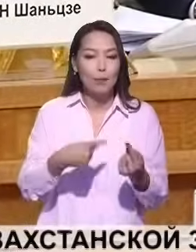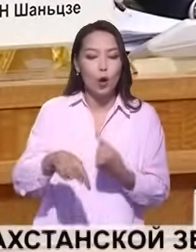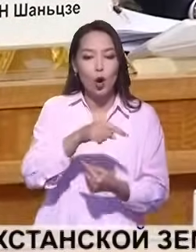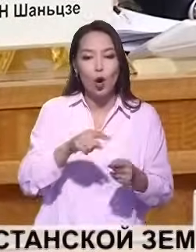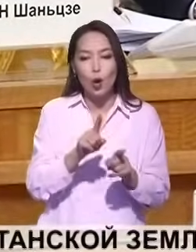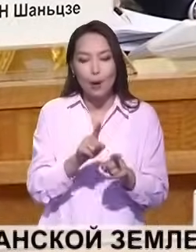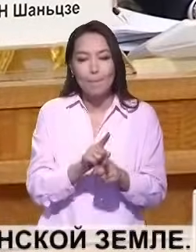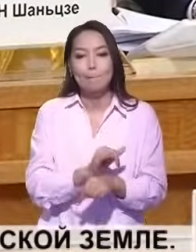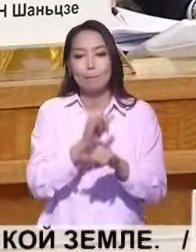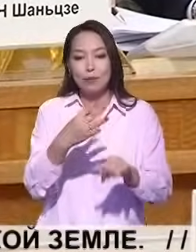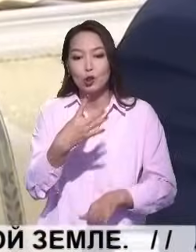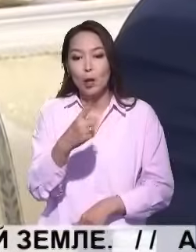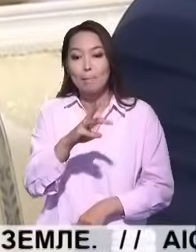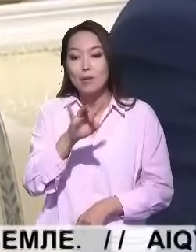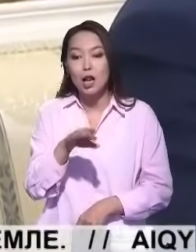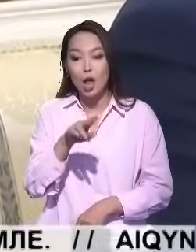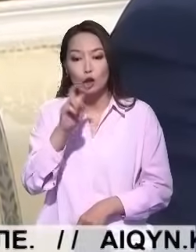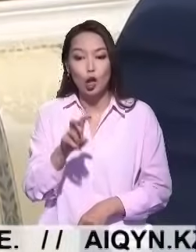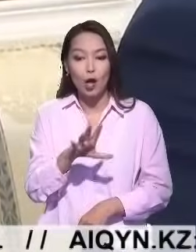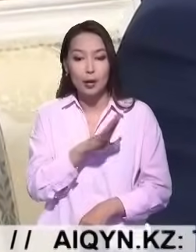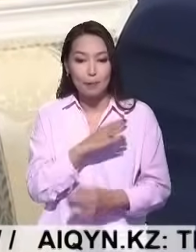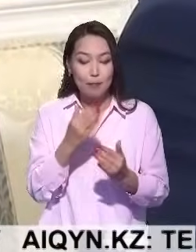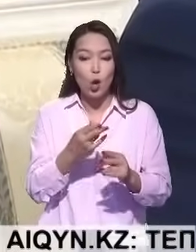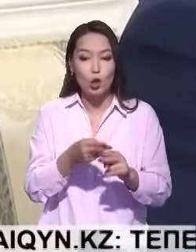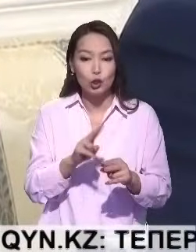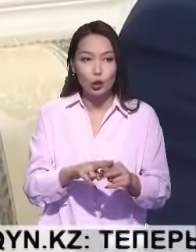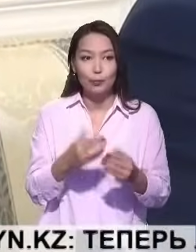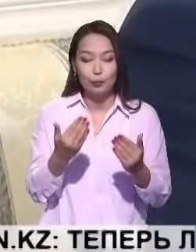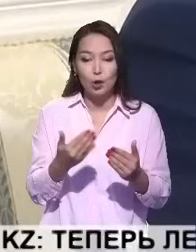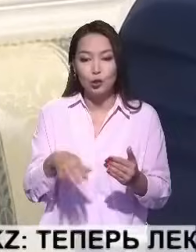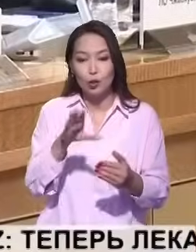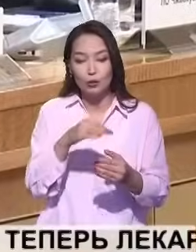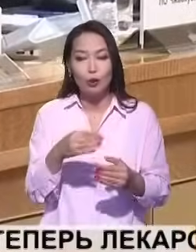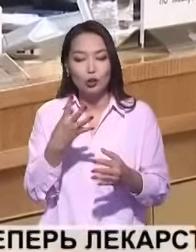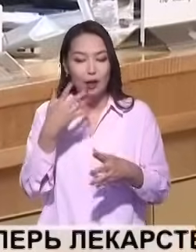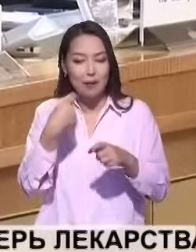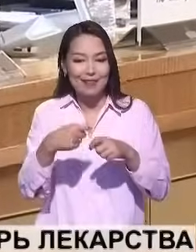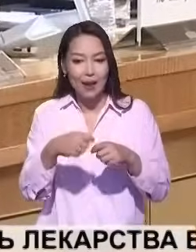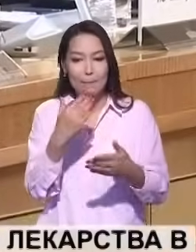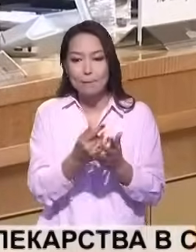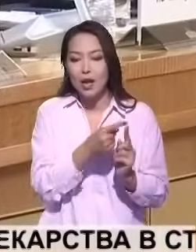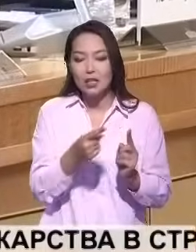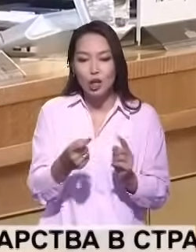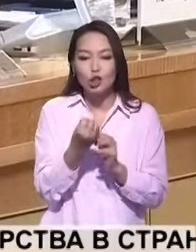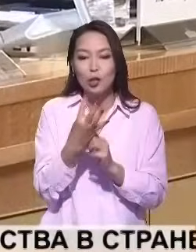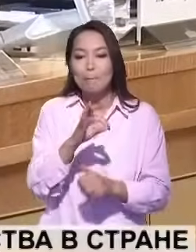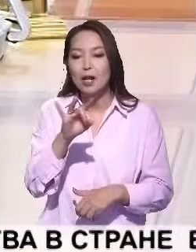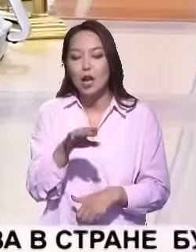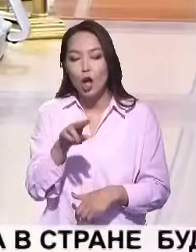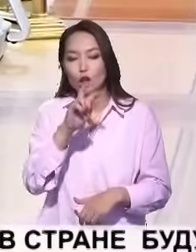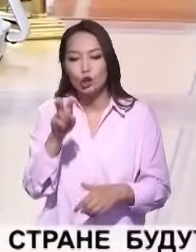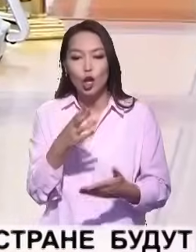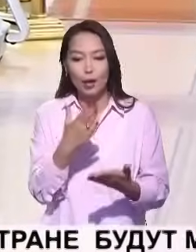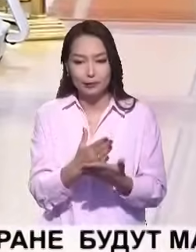рекорды, превысив 41 миллиард долларов. Также реализуются 45 совместных инвестпроектов на общую сумму более 14 миллиардов долларов в